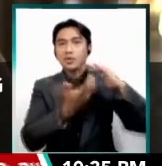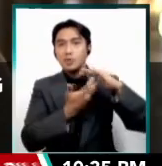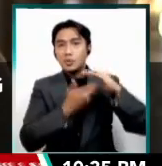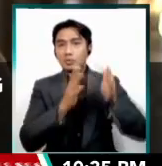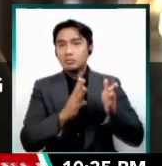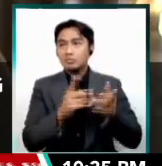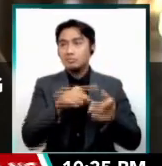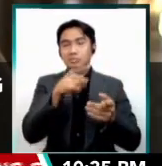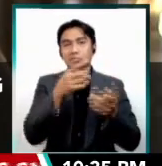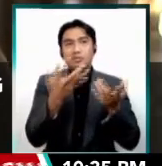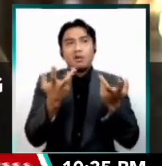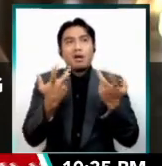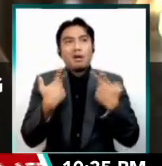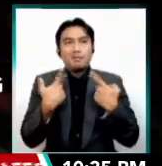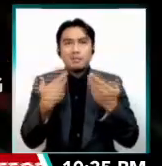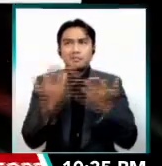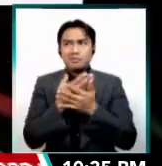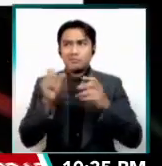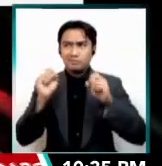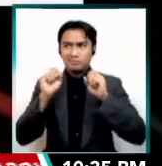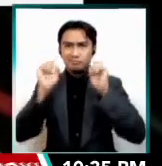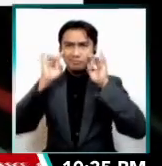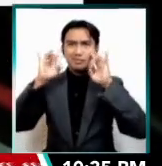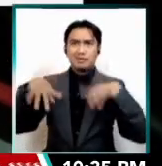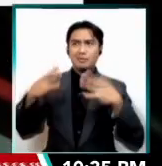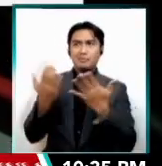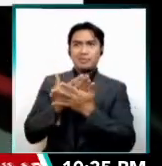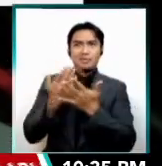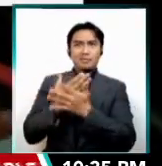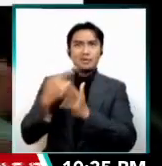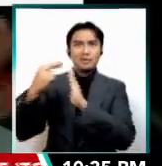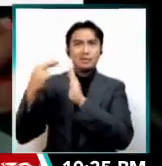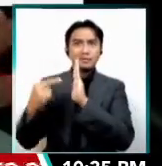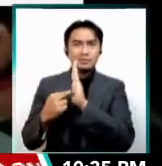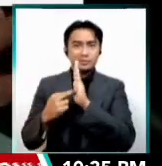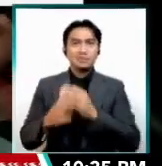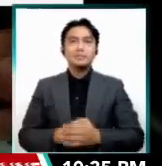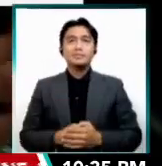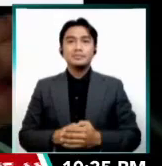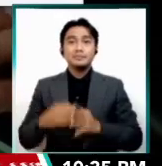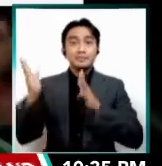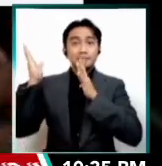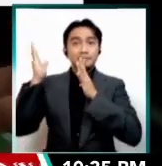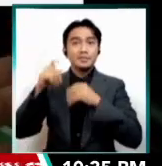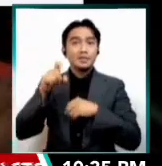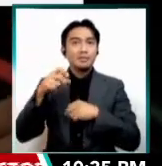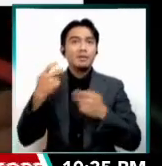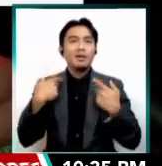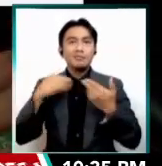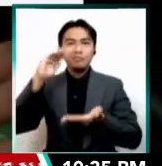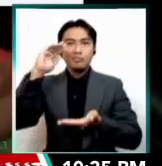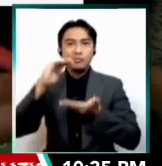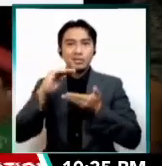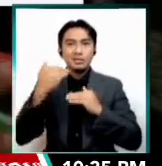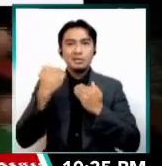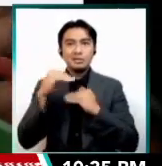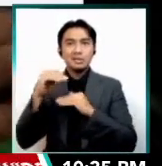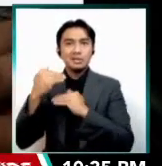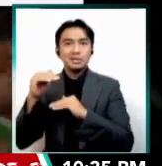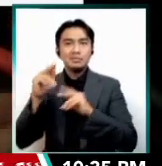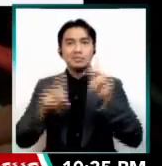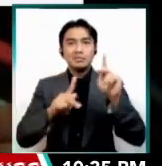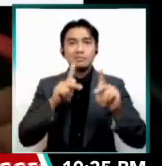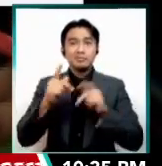manibago sila sa mga bagong system. Dapat konti lang talaga yung tao, no? Ma-limit